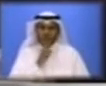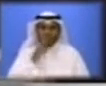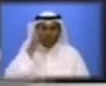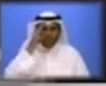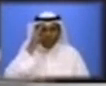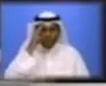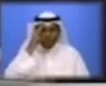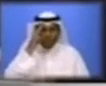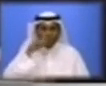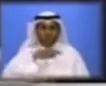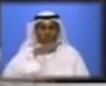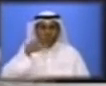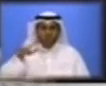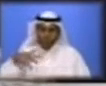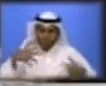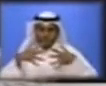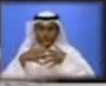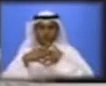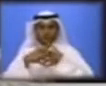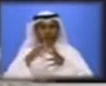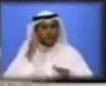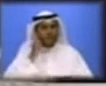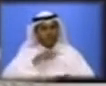القوية والروابط الأمنية والعسكرية